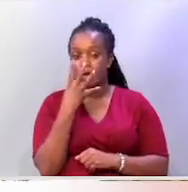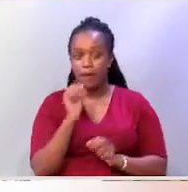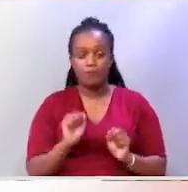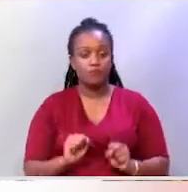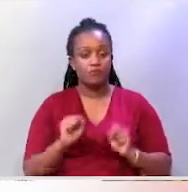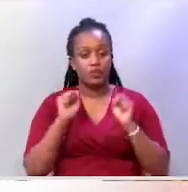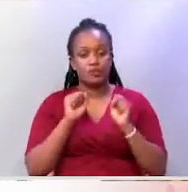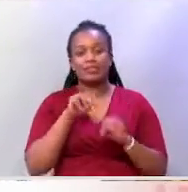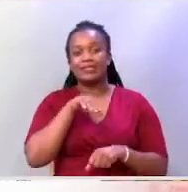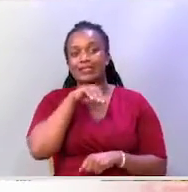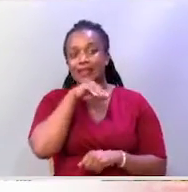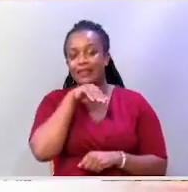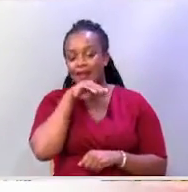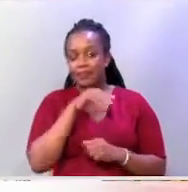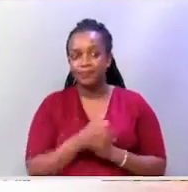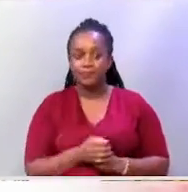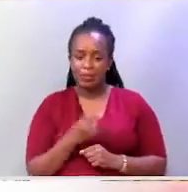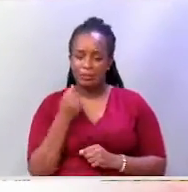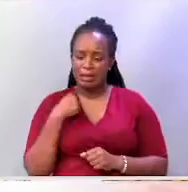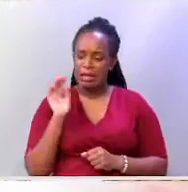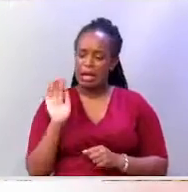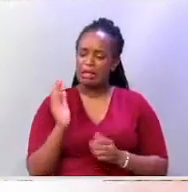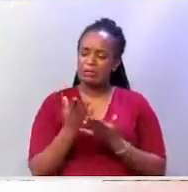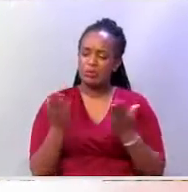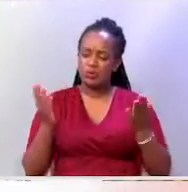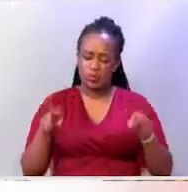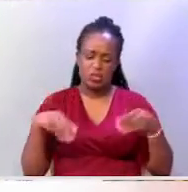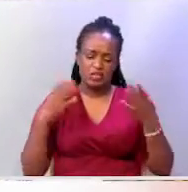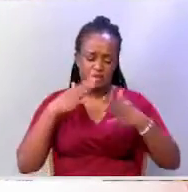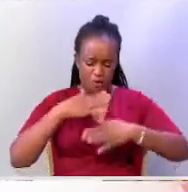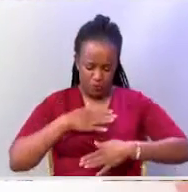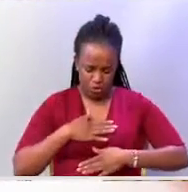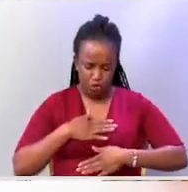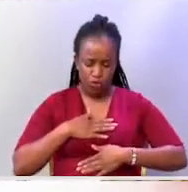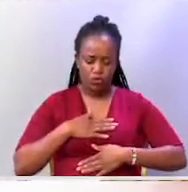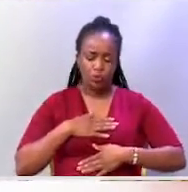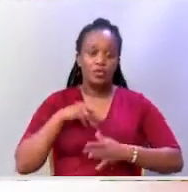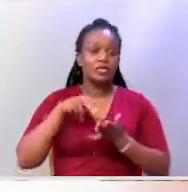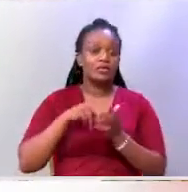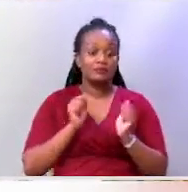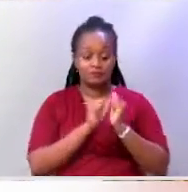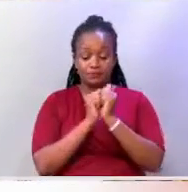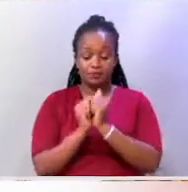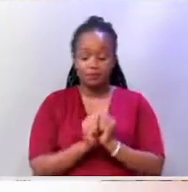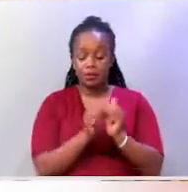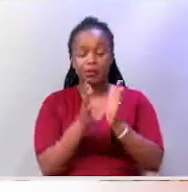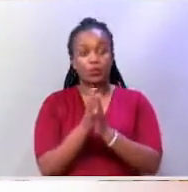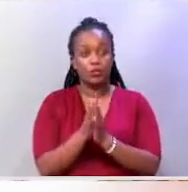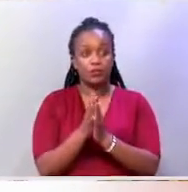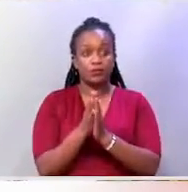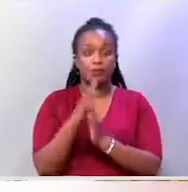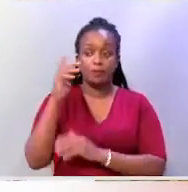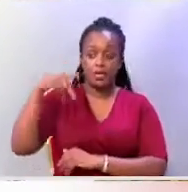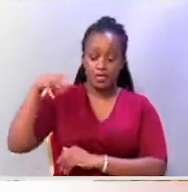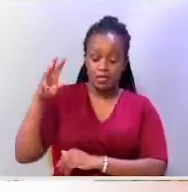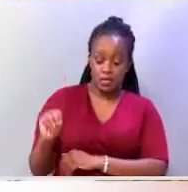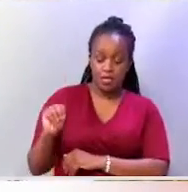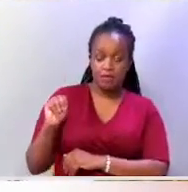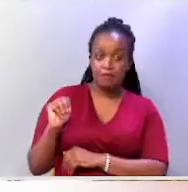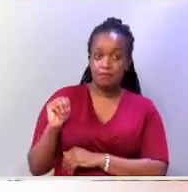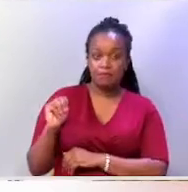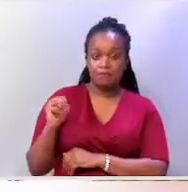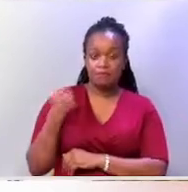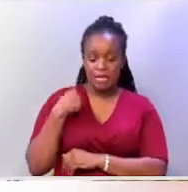Na mimi sichaguliza wewe ruhusa unipe ruhusa mimi nisimame pamoja na Prime Minister Raila Odinga